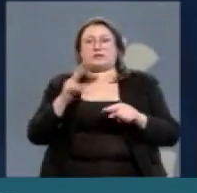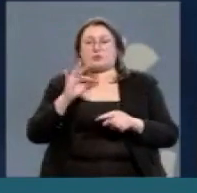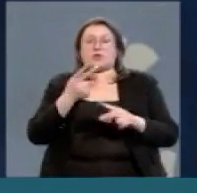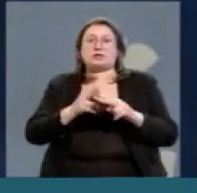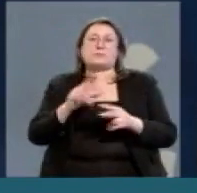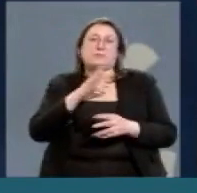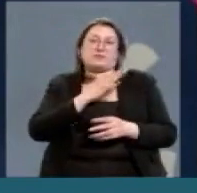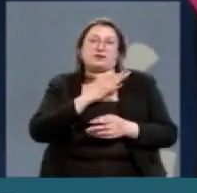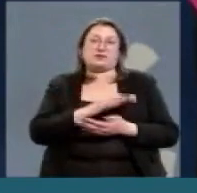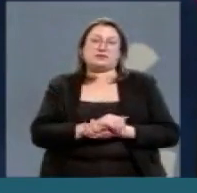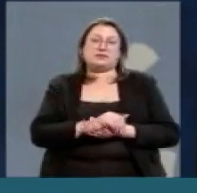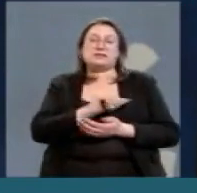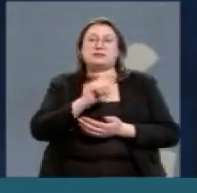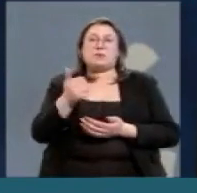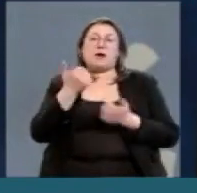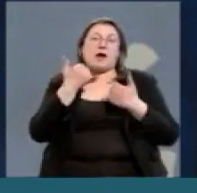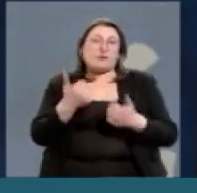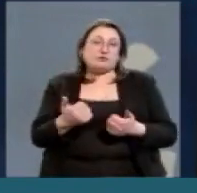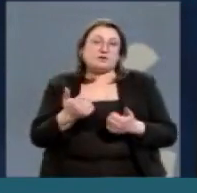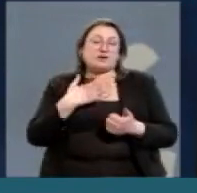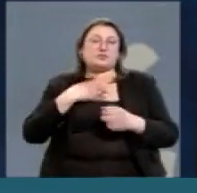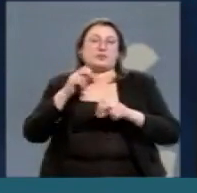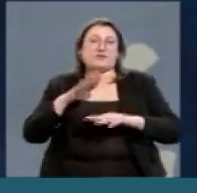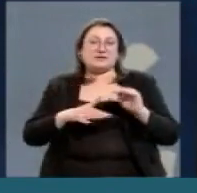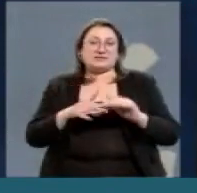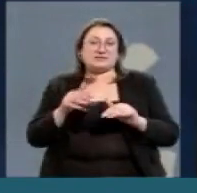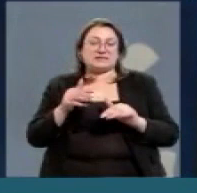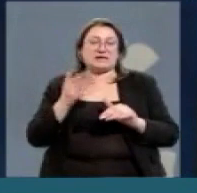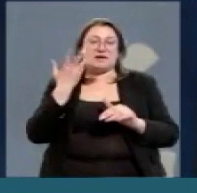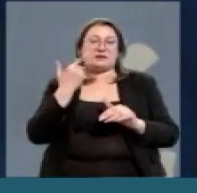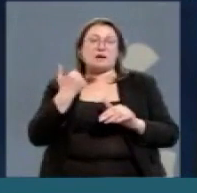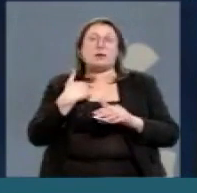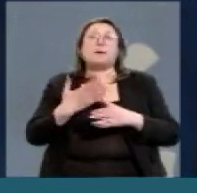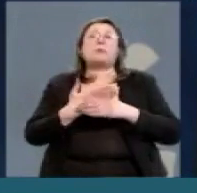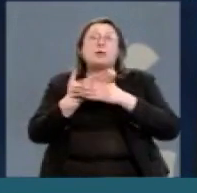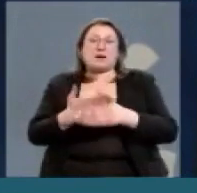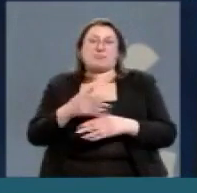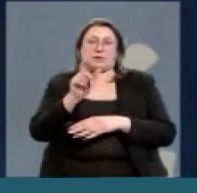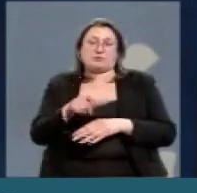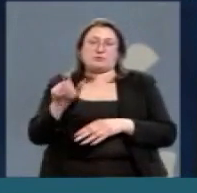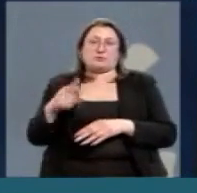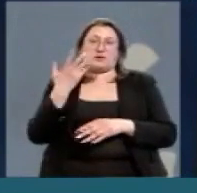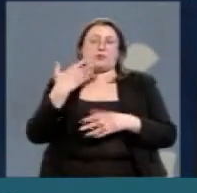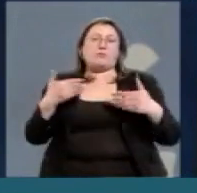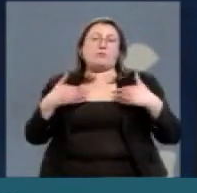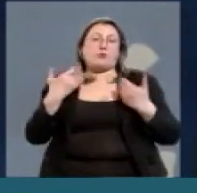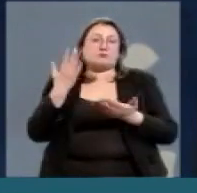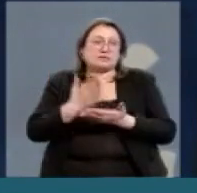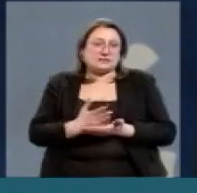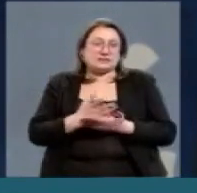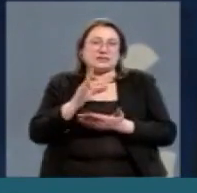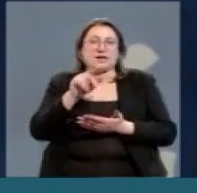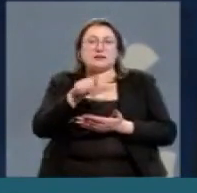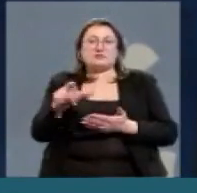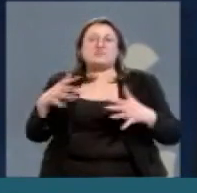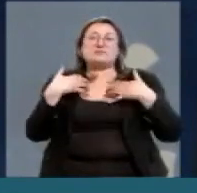это бывает. Самое хорошее в нашей профессии – это когда мы помогаем людям, когда мы приносим пользу, и наши